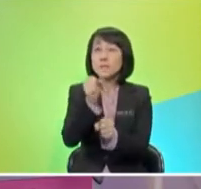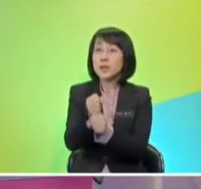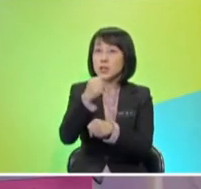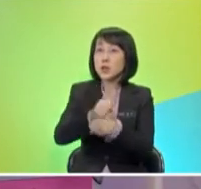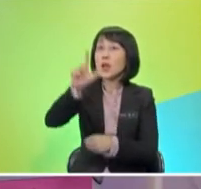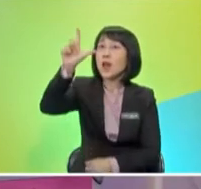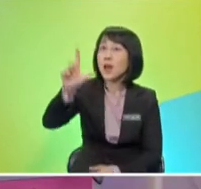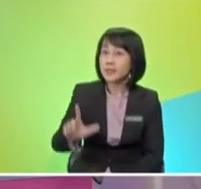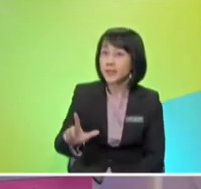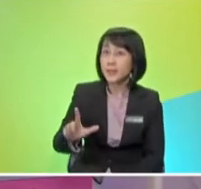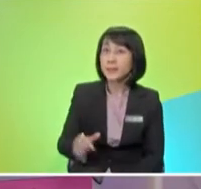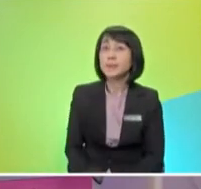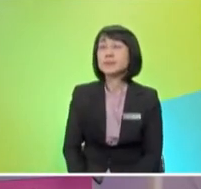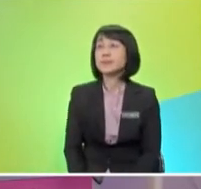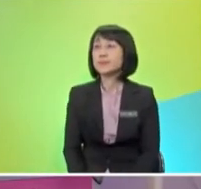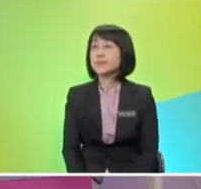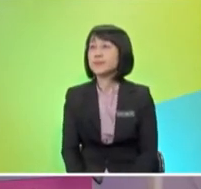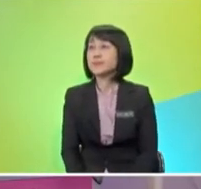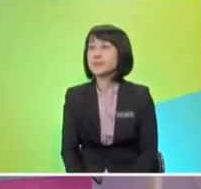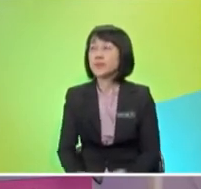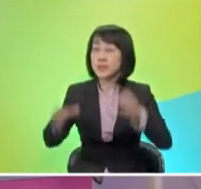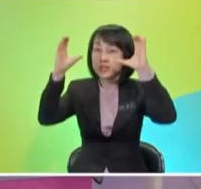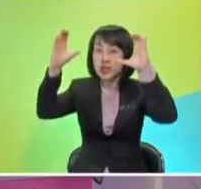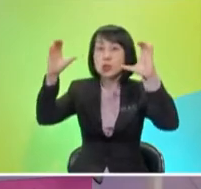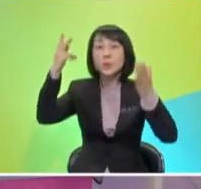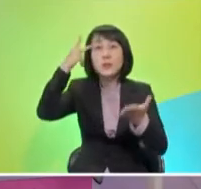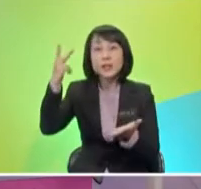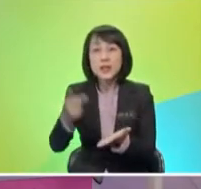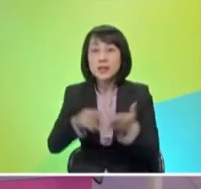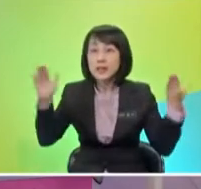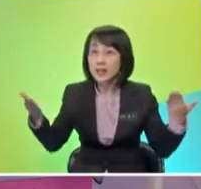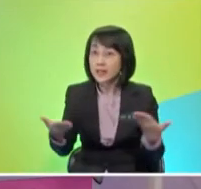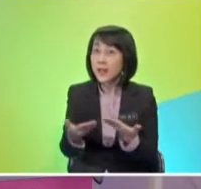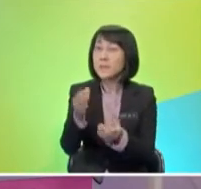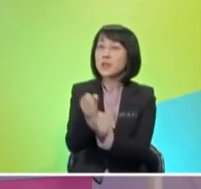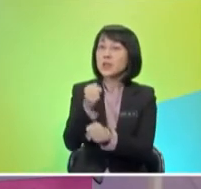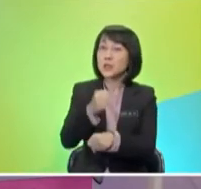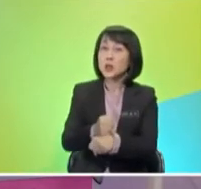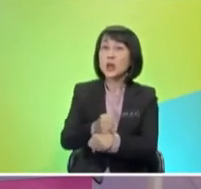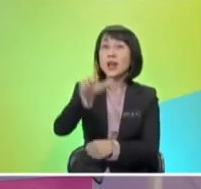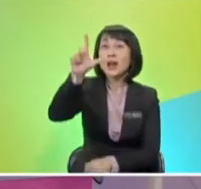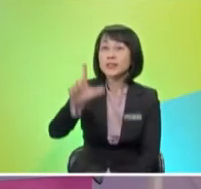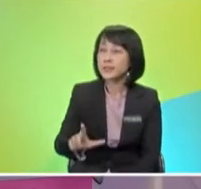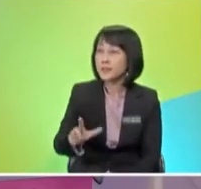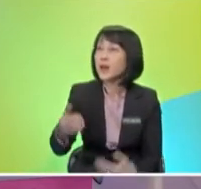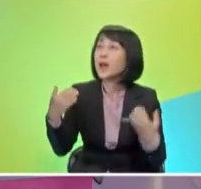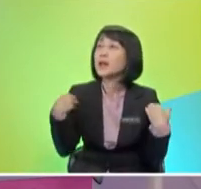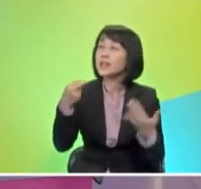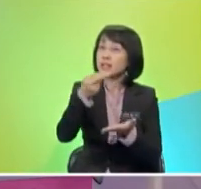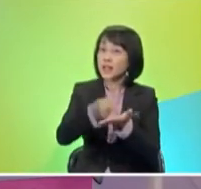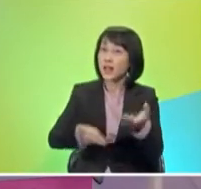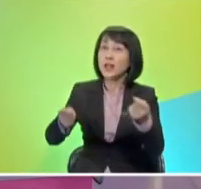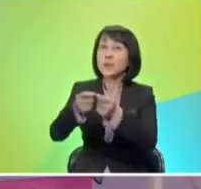Oke bentuk lazim adalah seperti ini Oke kita ada nilai tempat